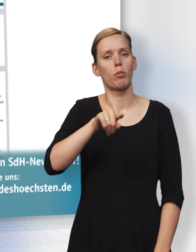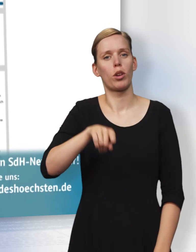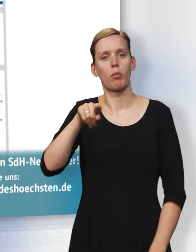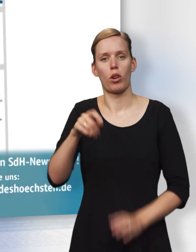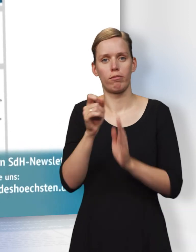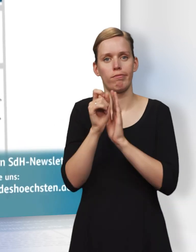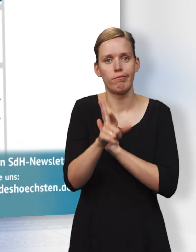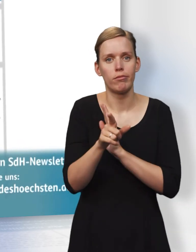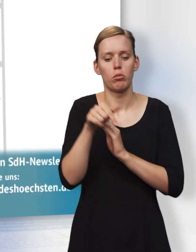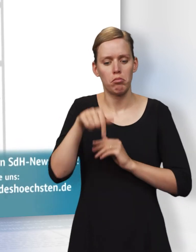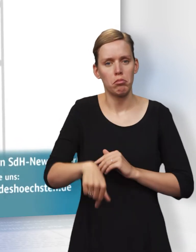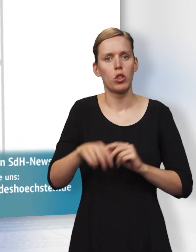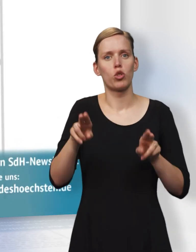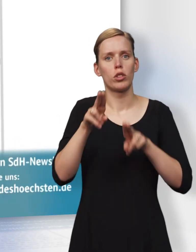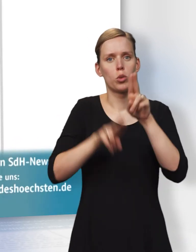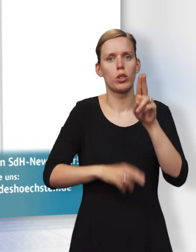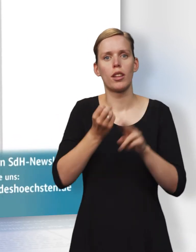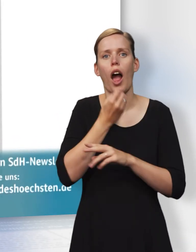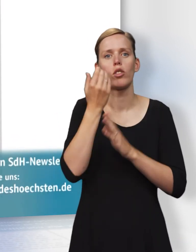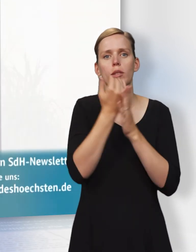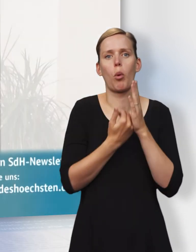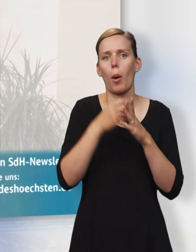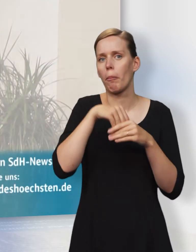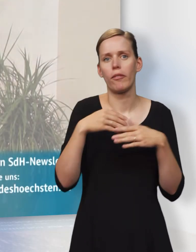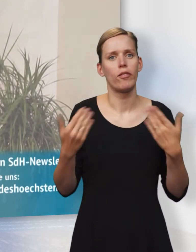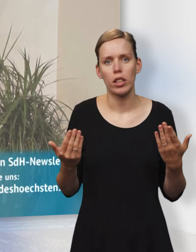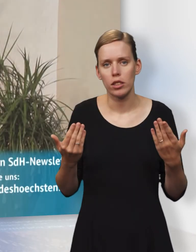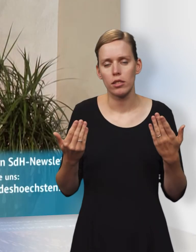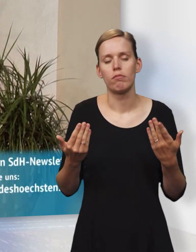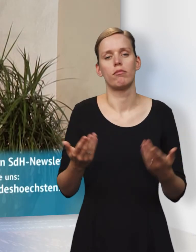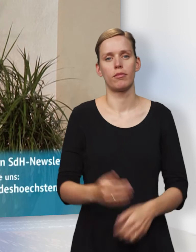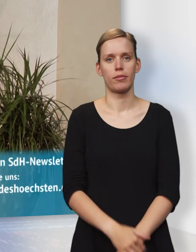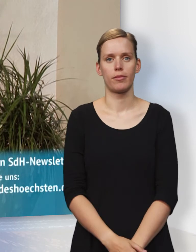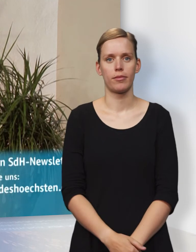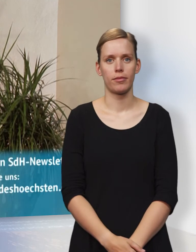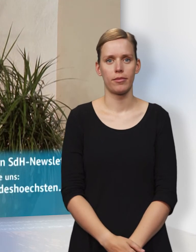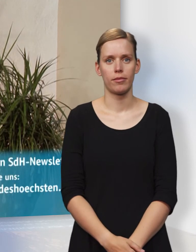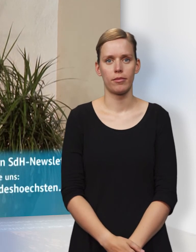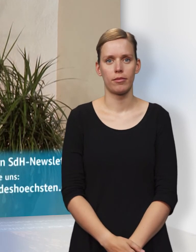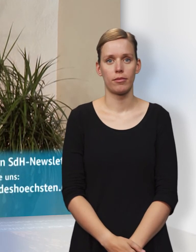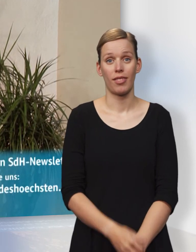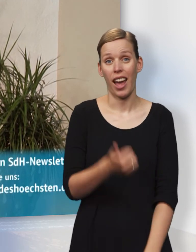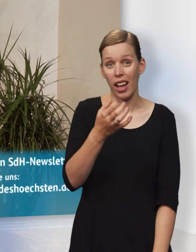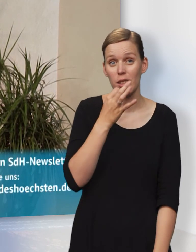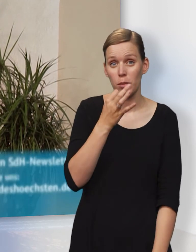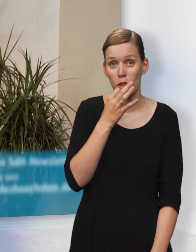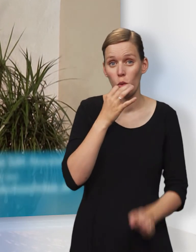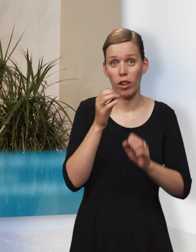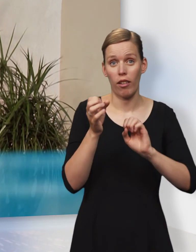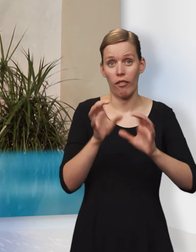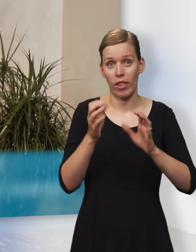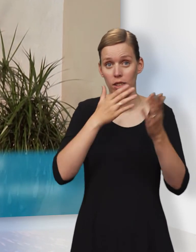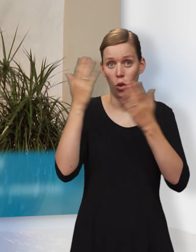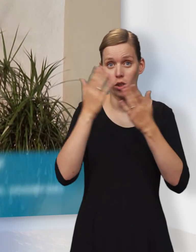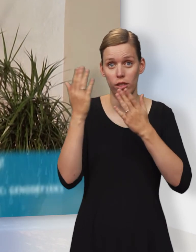über das aktuelle Programm hier Stunde des Höchsten informieren. Eine Minute Fernsehgottesdienst kostet uns die